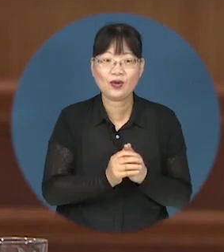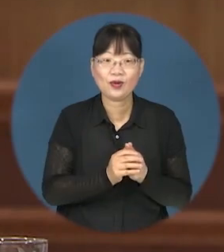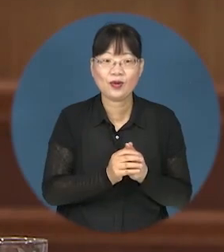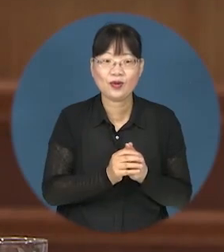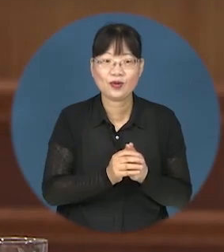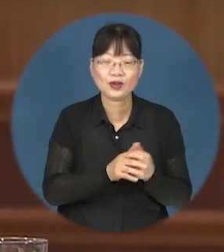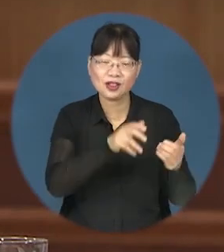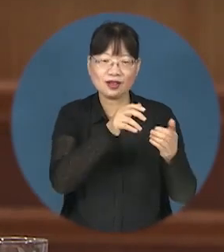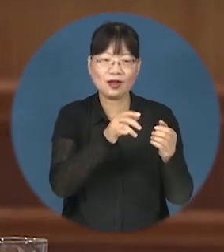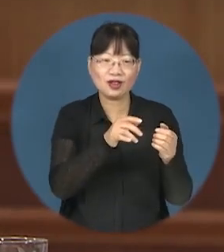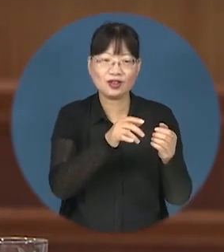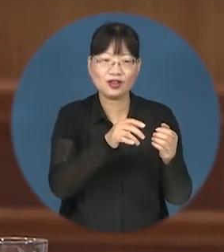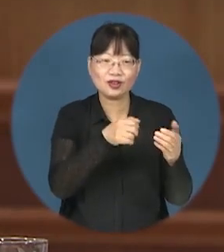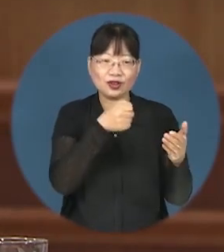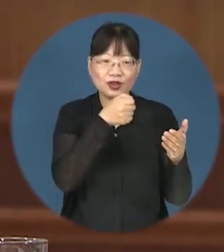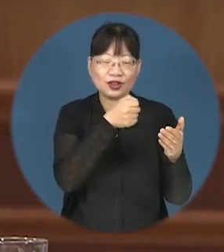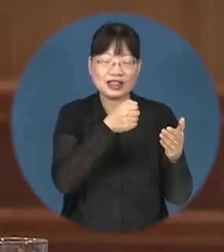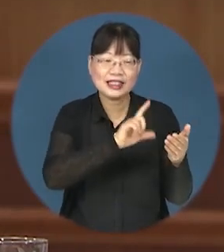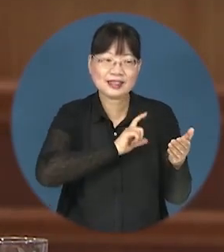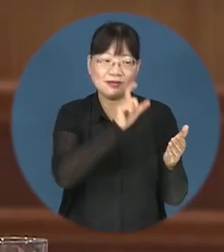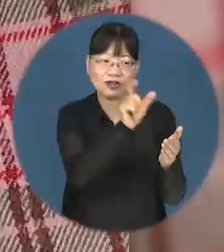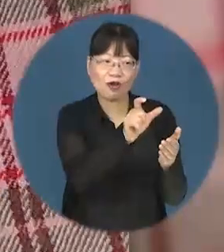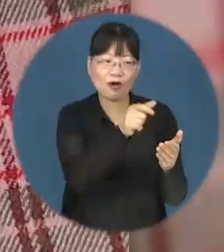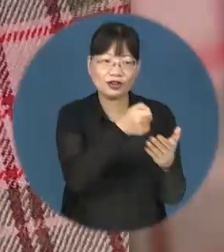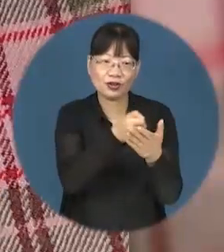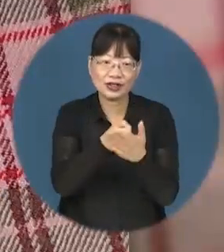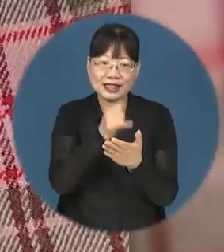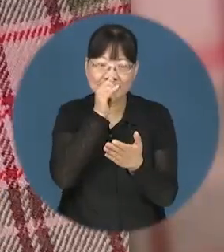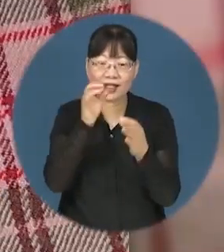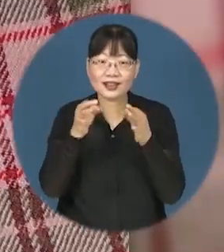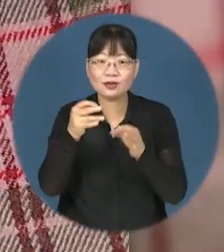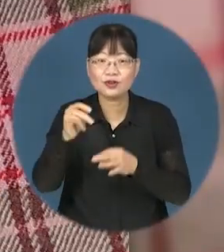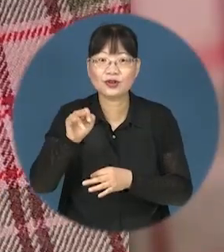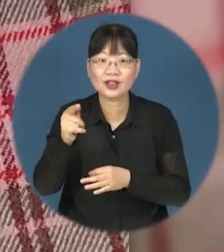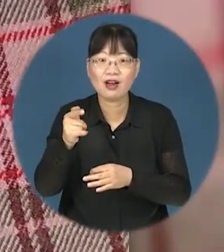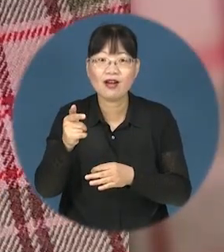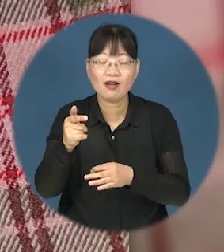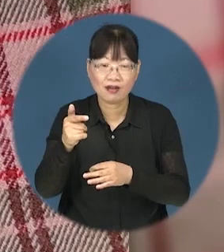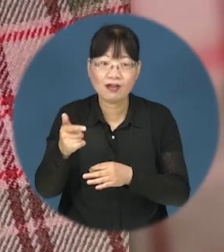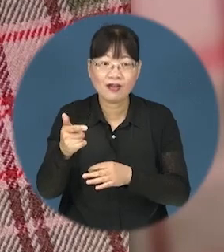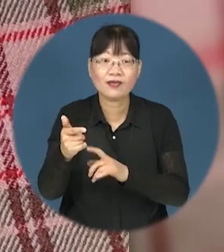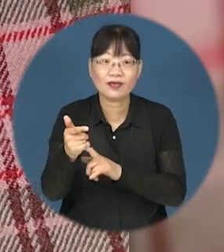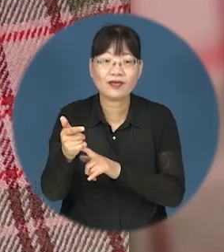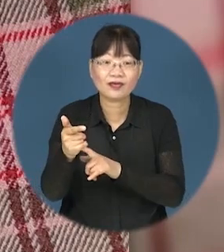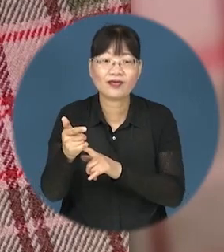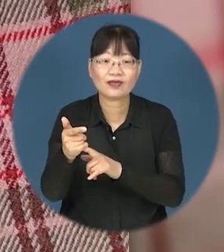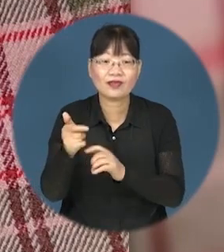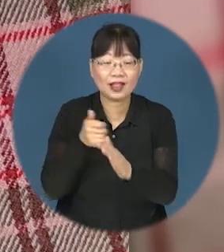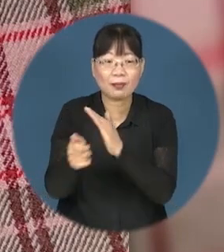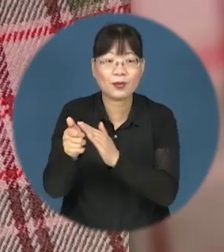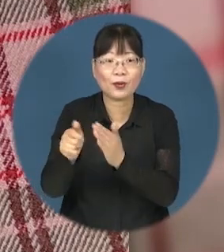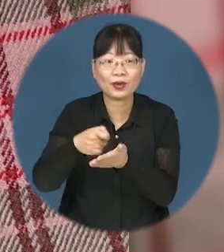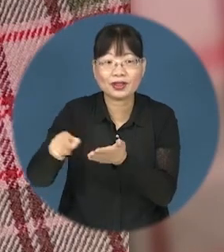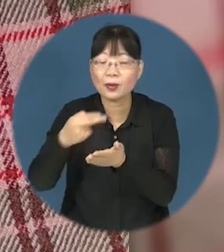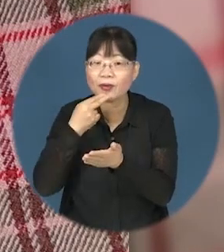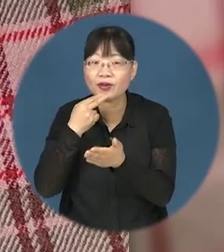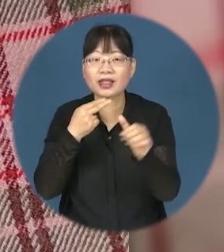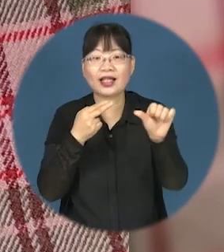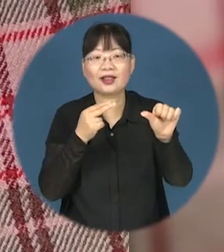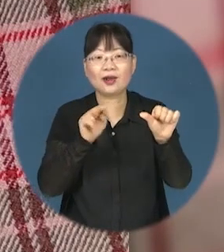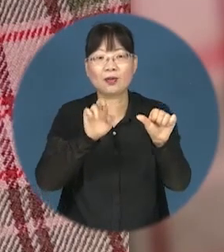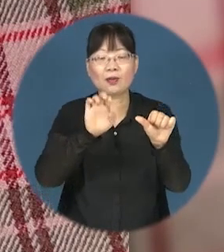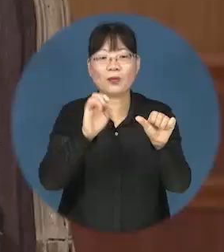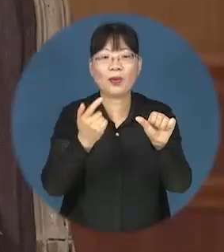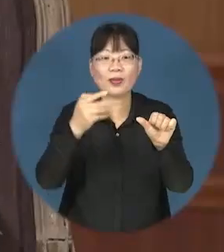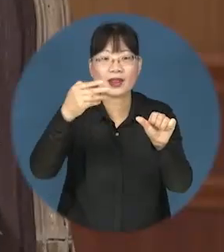전해지던 돼 왔습니다 김주현 책은 없습니까 어 저희도 5개의 폰트를 만들었어요 왜 5 5개의